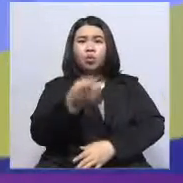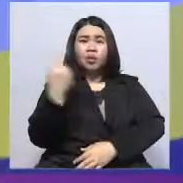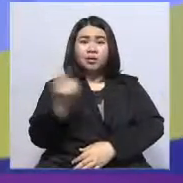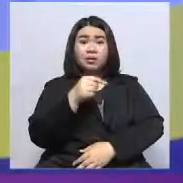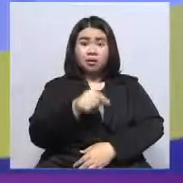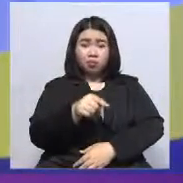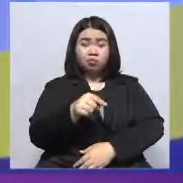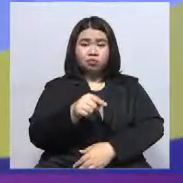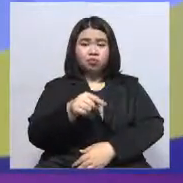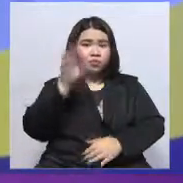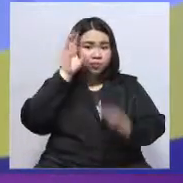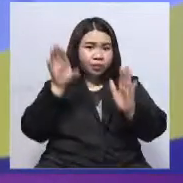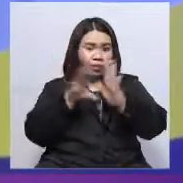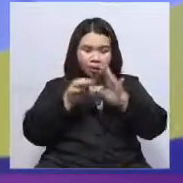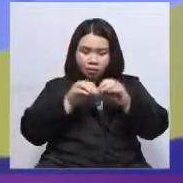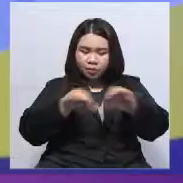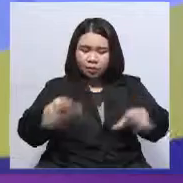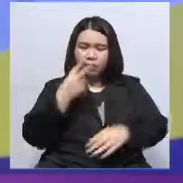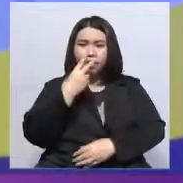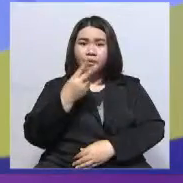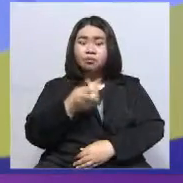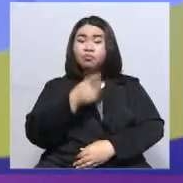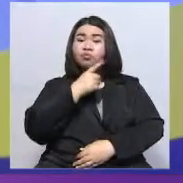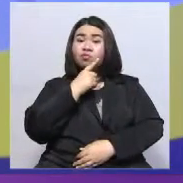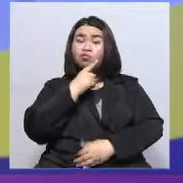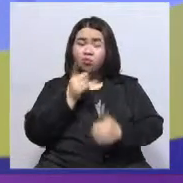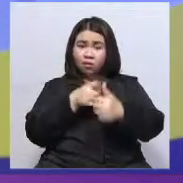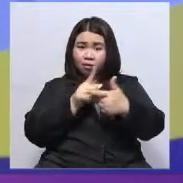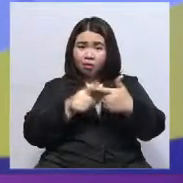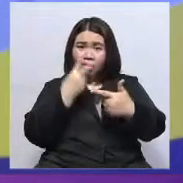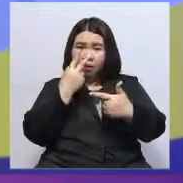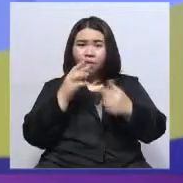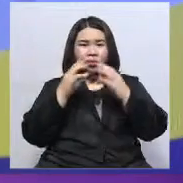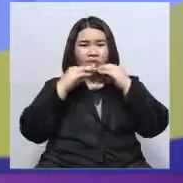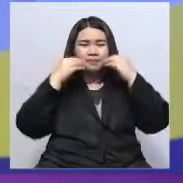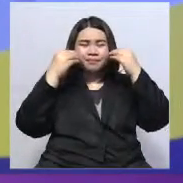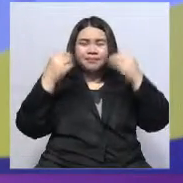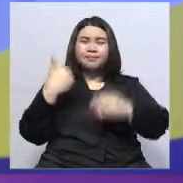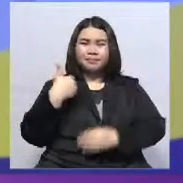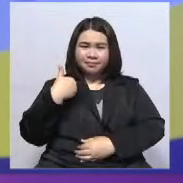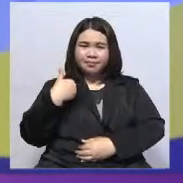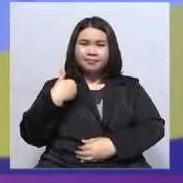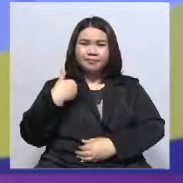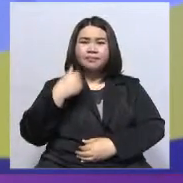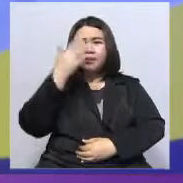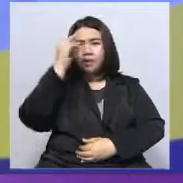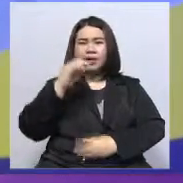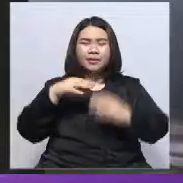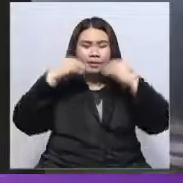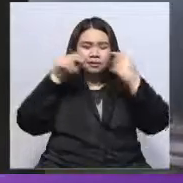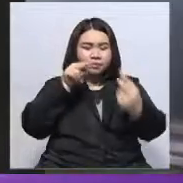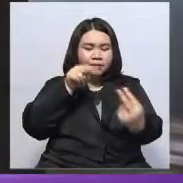ยด้วยกันเองให้เขาได้ไปเห็นเมืองรองเมื่อเขาเห็นเมืองรองรอยยิ้มของเขาน่าจะดีขึ้นเพราะมันเป็นรอยยิ้ม